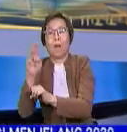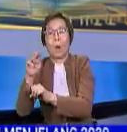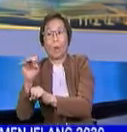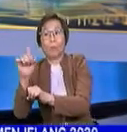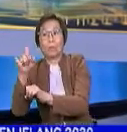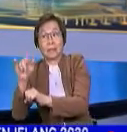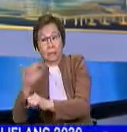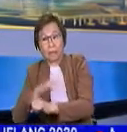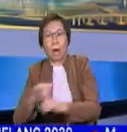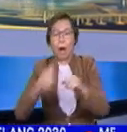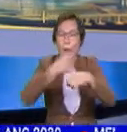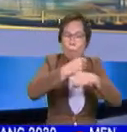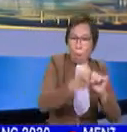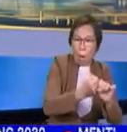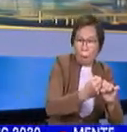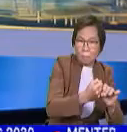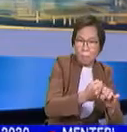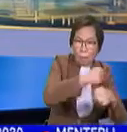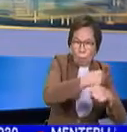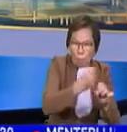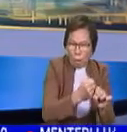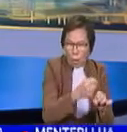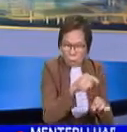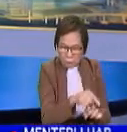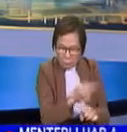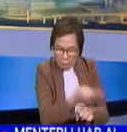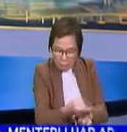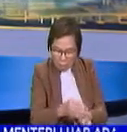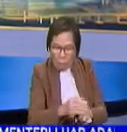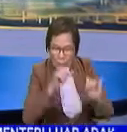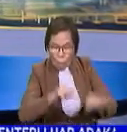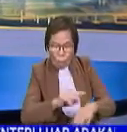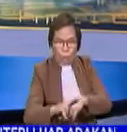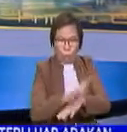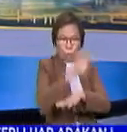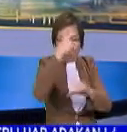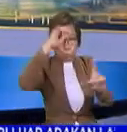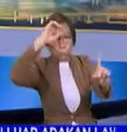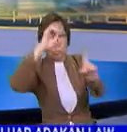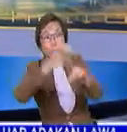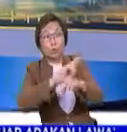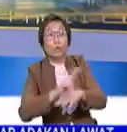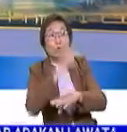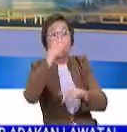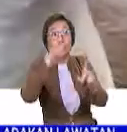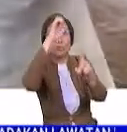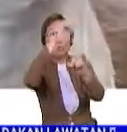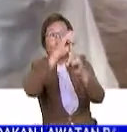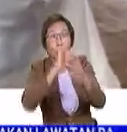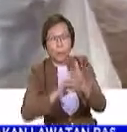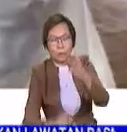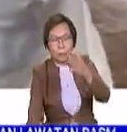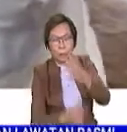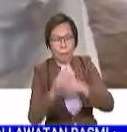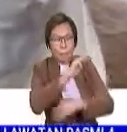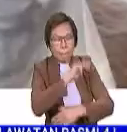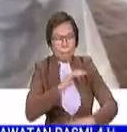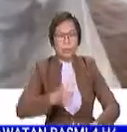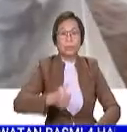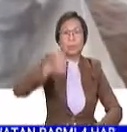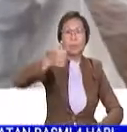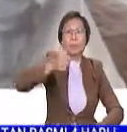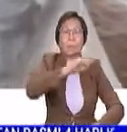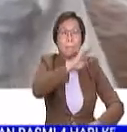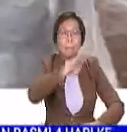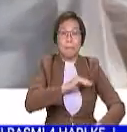Ini termasuk membangunkan peranti berkaitan yang boleh diaplikasi bagi tujuan berkenaan. Timbalan Menteri Sains Teknologi dan